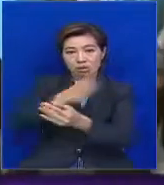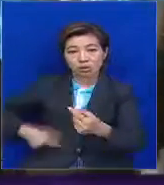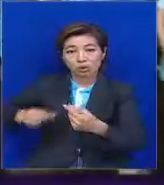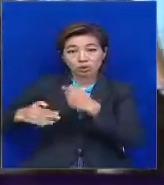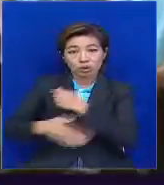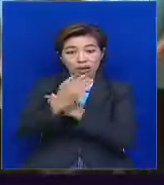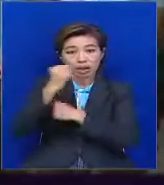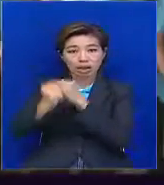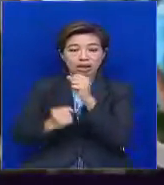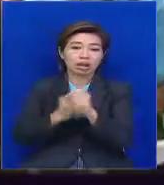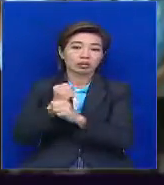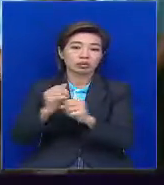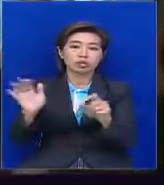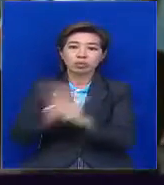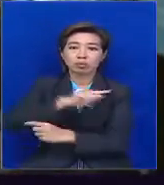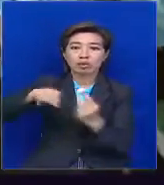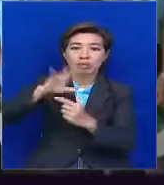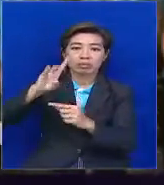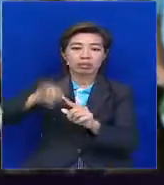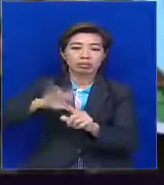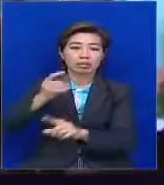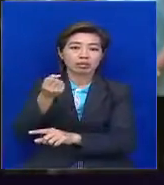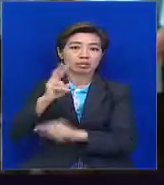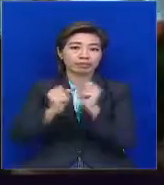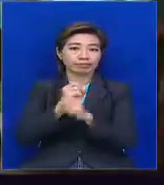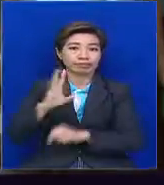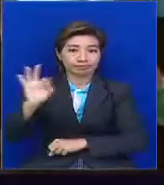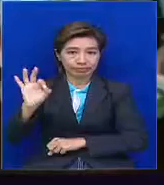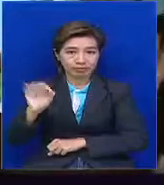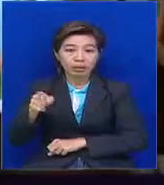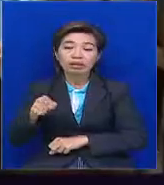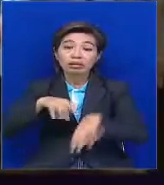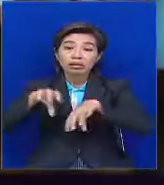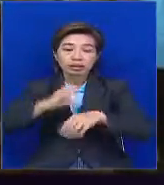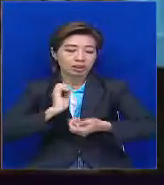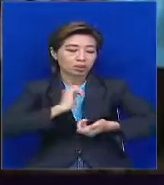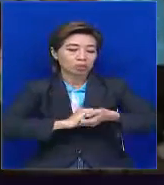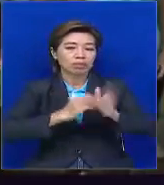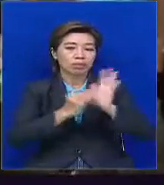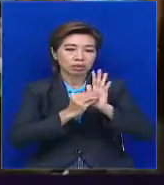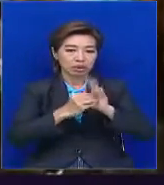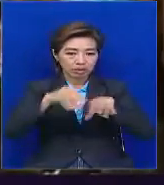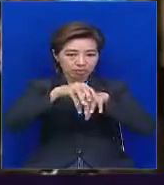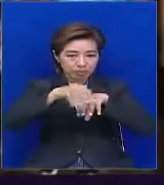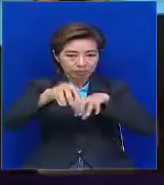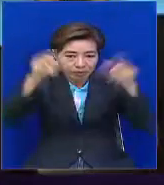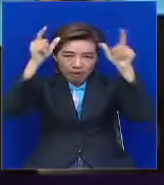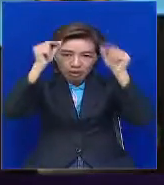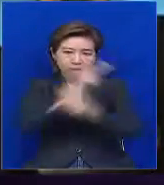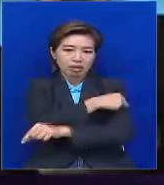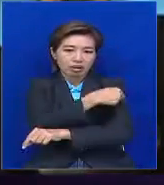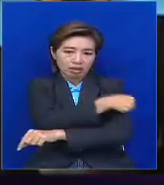รอบ 12สิงหาคม25559ร่วมกับกรุงเทพมหานครและคณะพยาบาลศาสตร์เกื้อการุณ